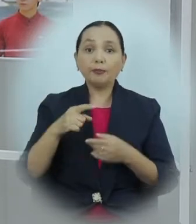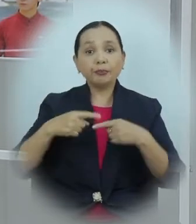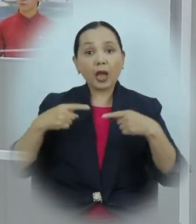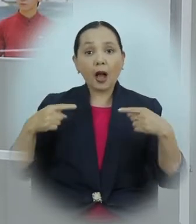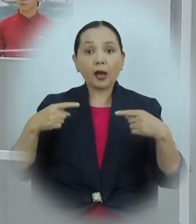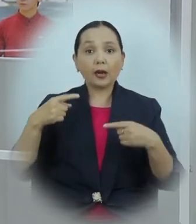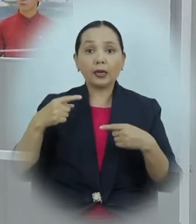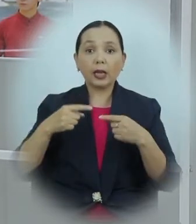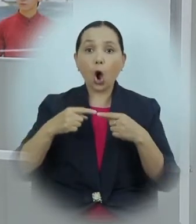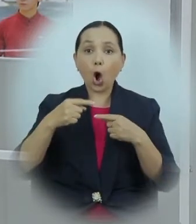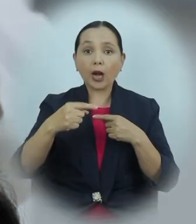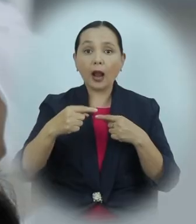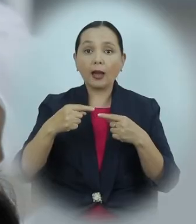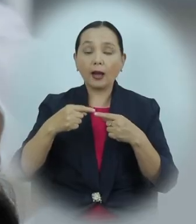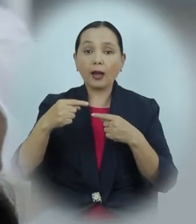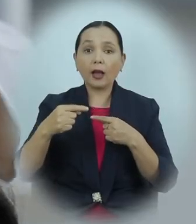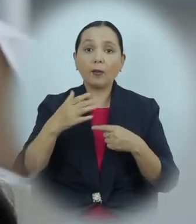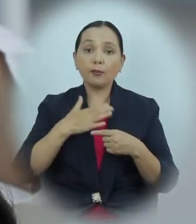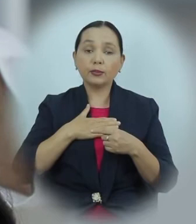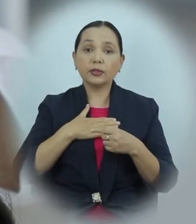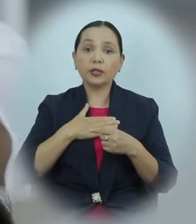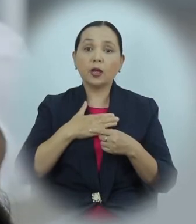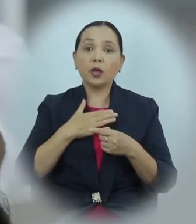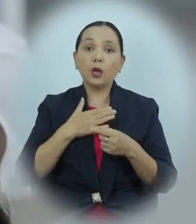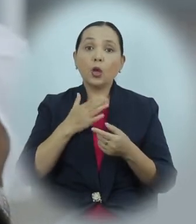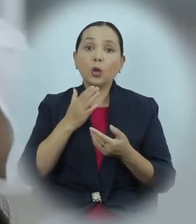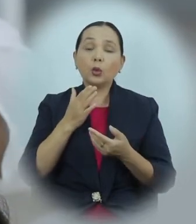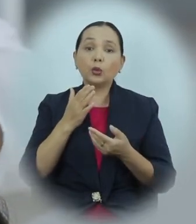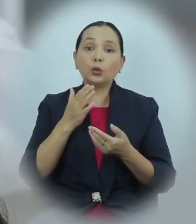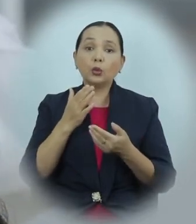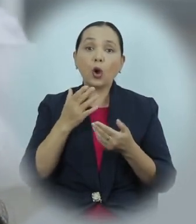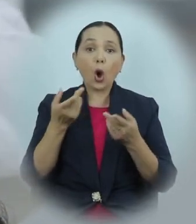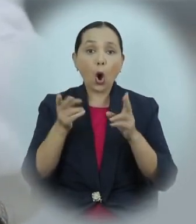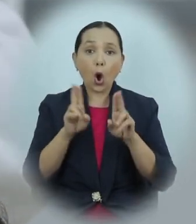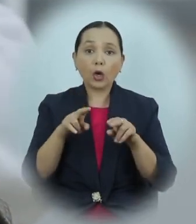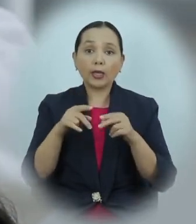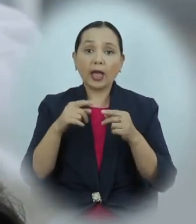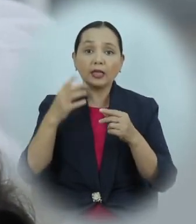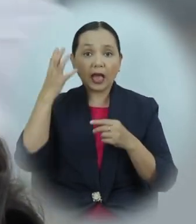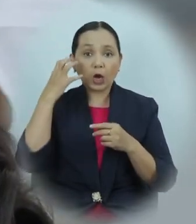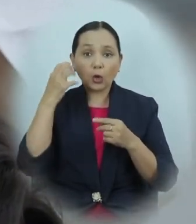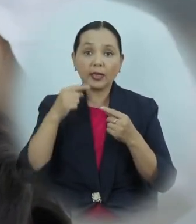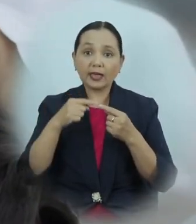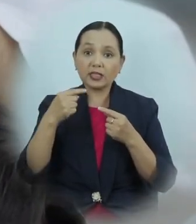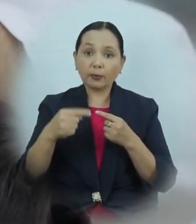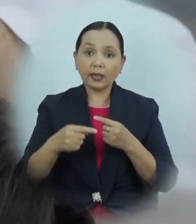bir taroqning oraligi bizda to'lqinsimon. Qolgan taroqlarga nisbatan